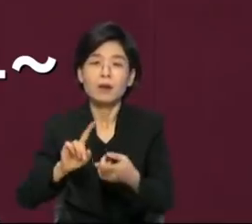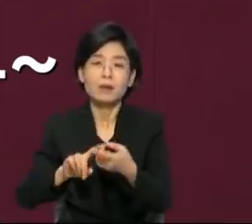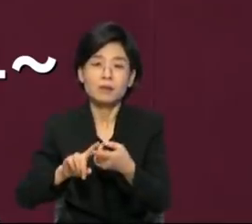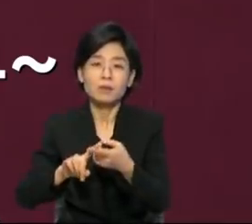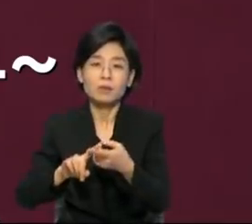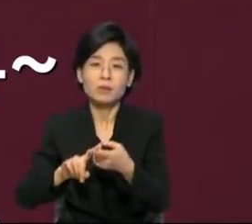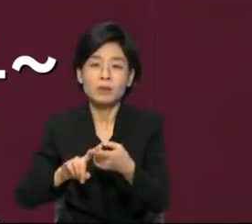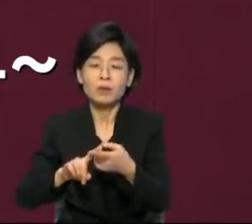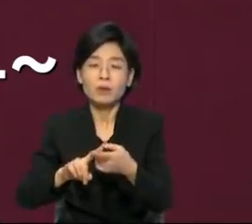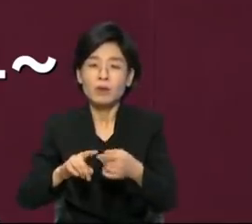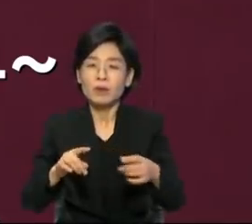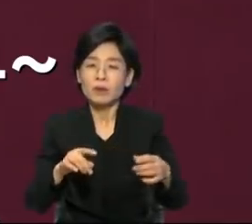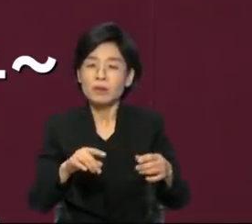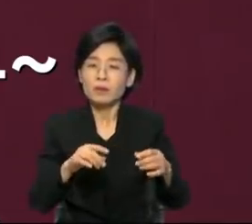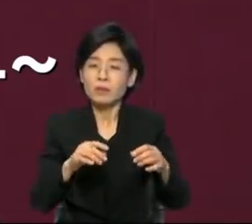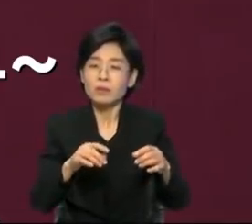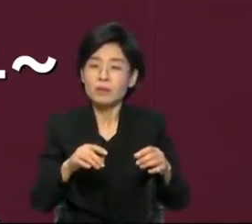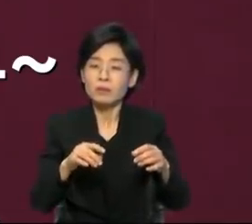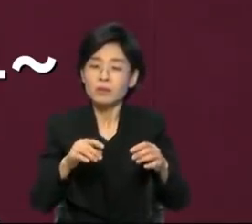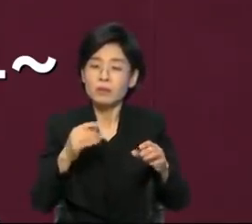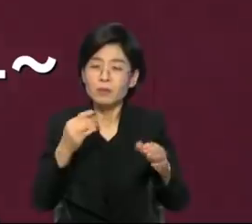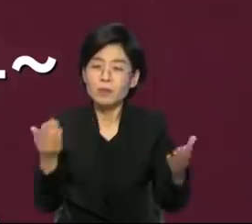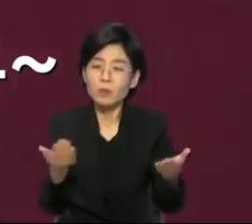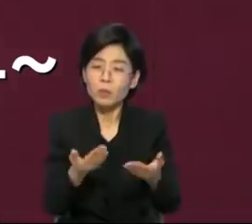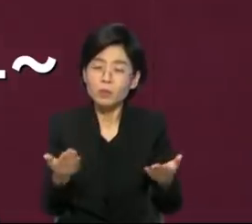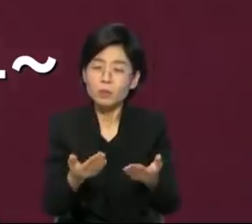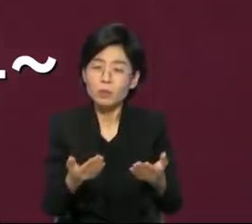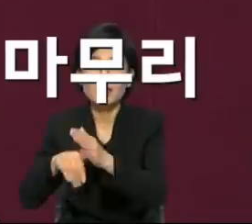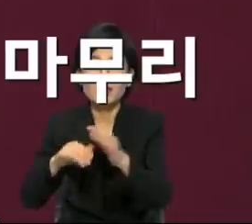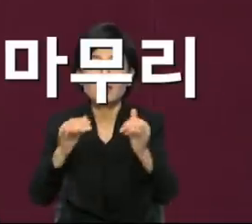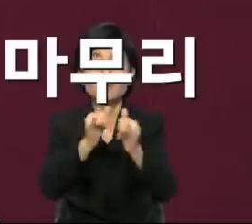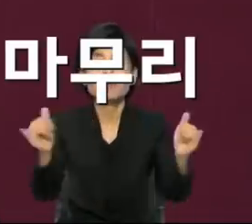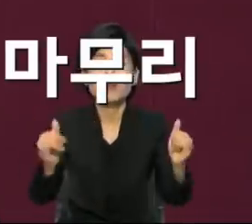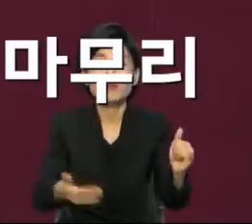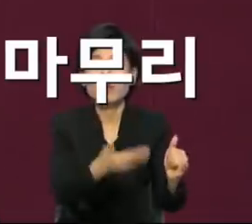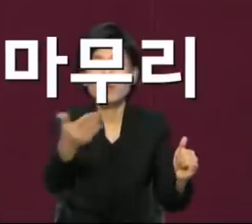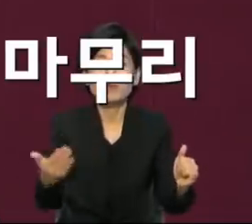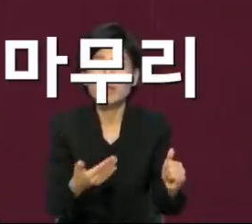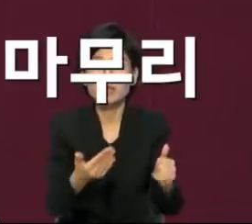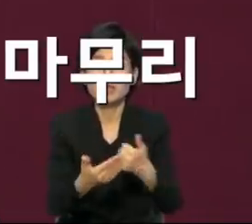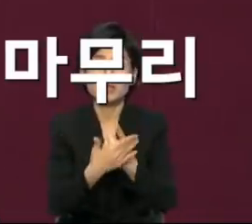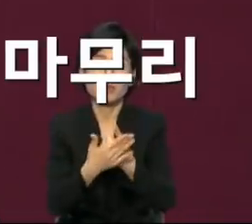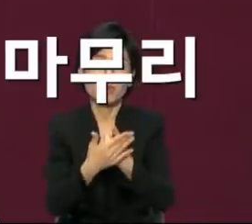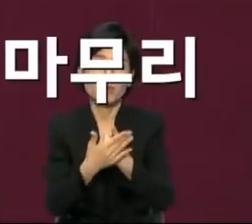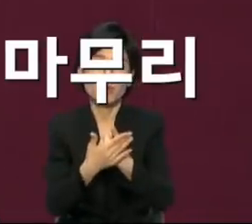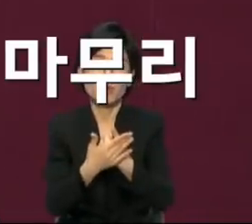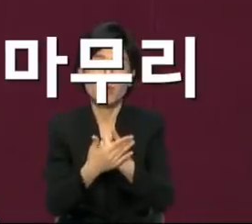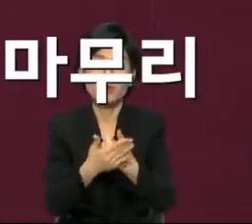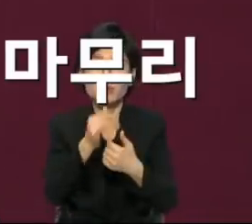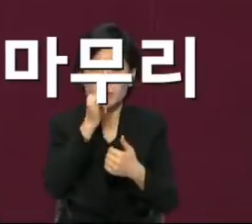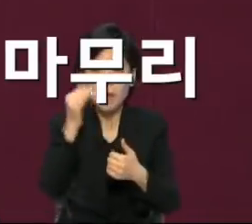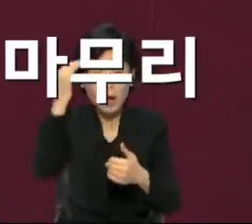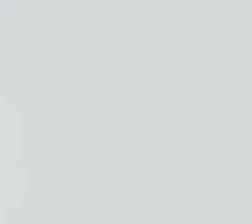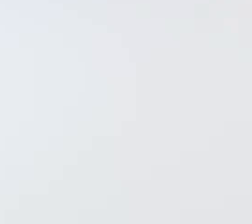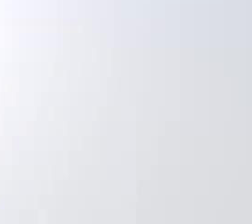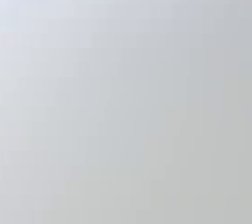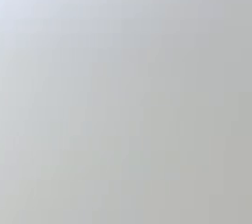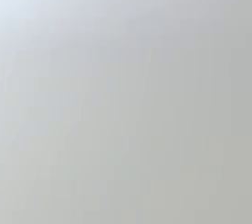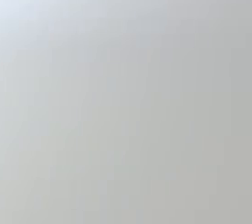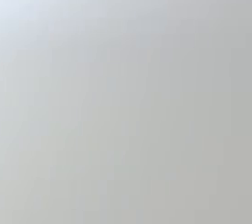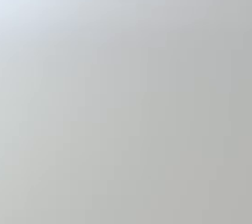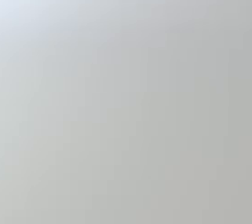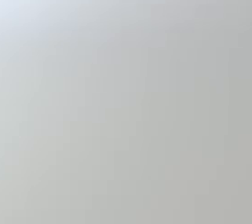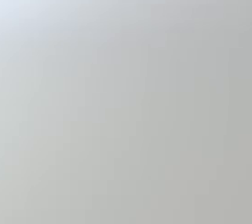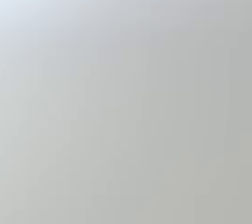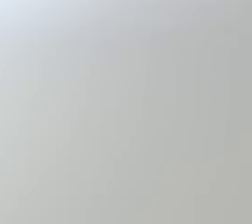휘둘리는 심부름 센터로 전락했다고 생각합니다. 자유한국당을 지켜봐 주십시오. 열심히 하겠습니다.